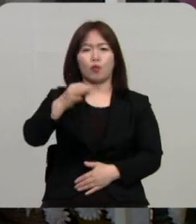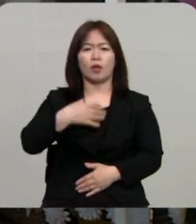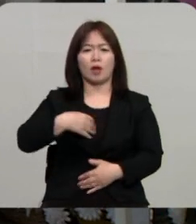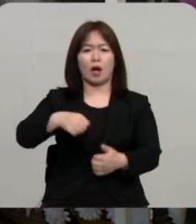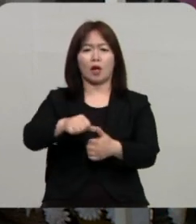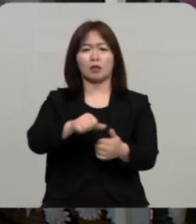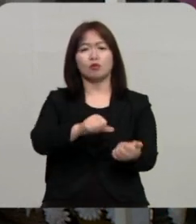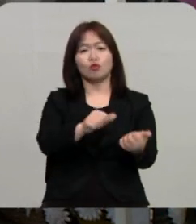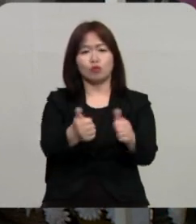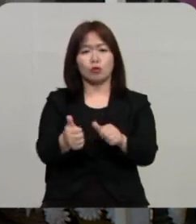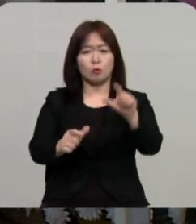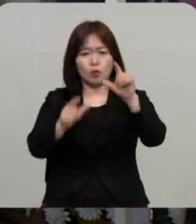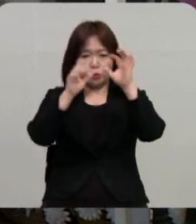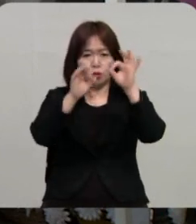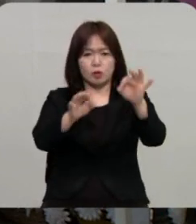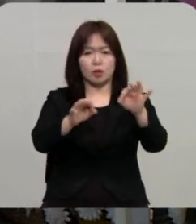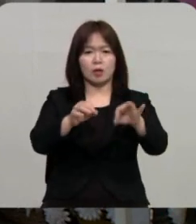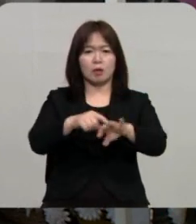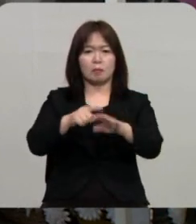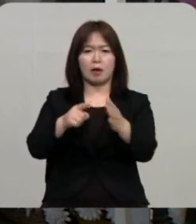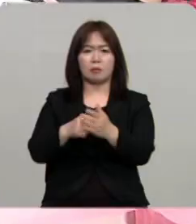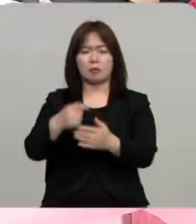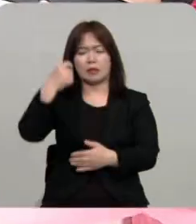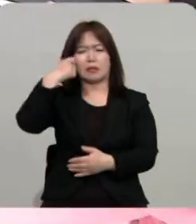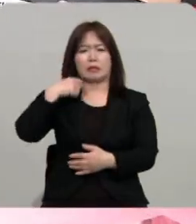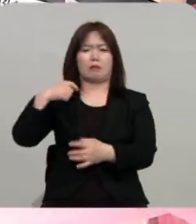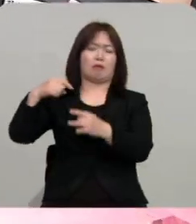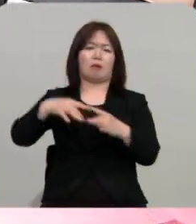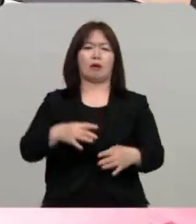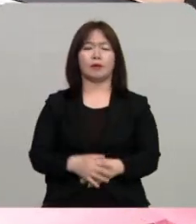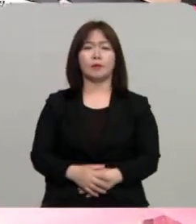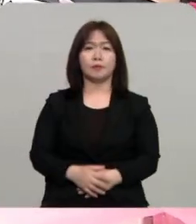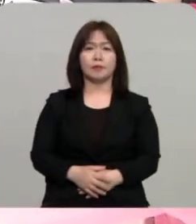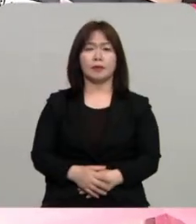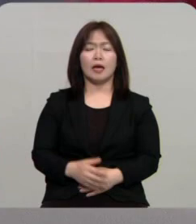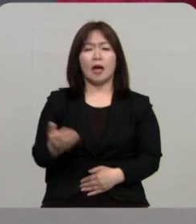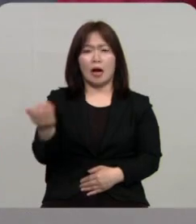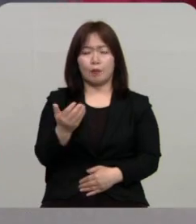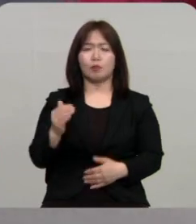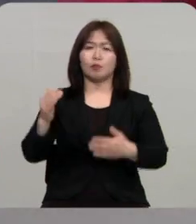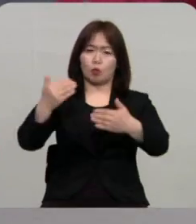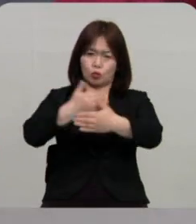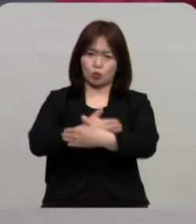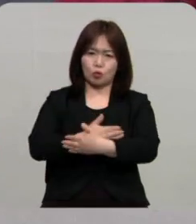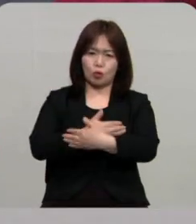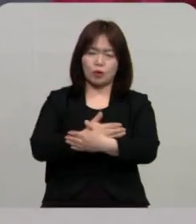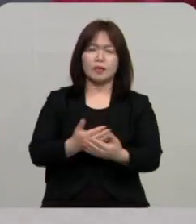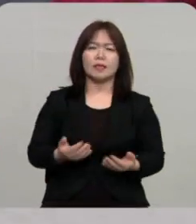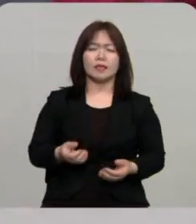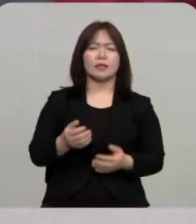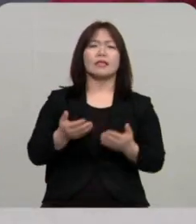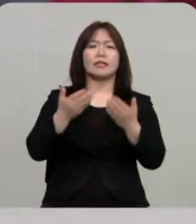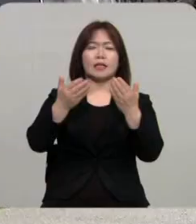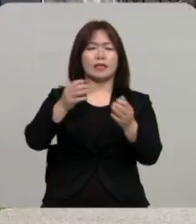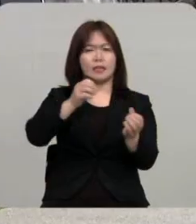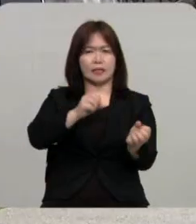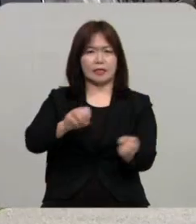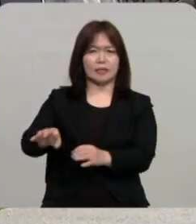잃고 보니까 그 마음을 내가 헤아리지더라고요. 아픔을 보듬고 희생을 잊지 않으려는 시민들의